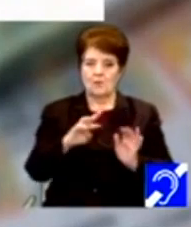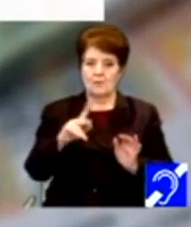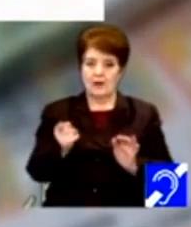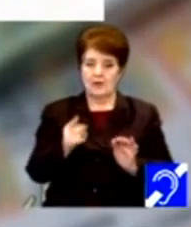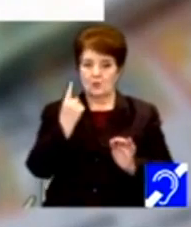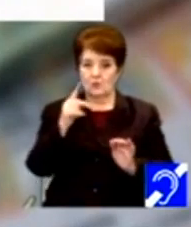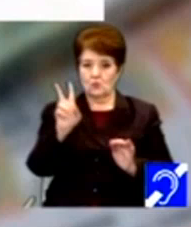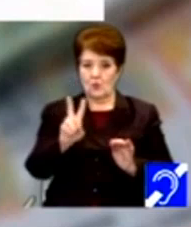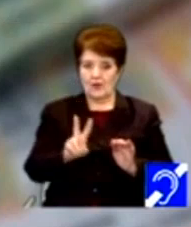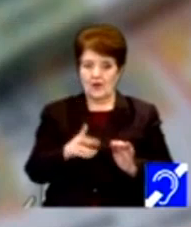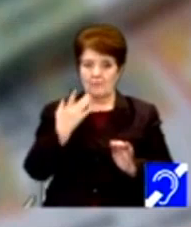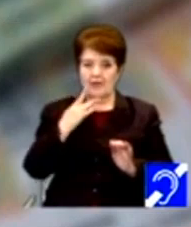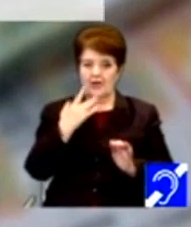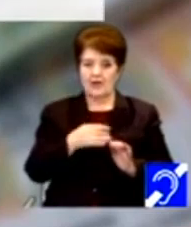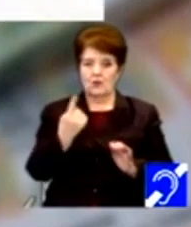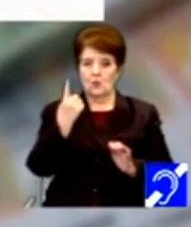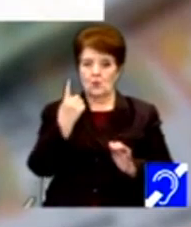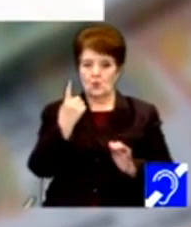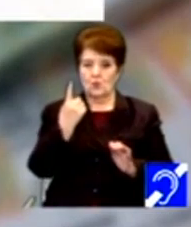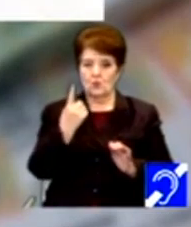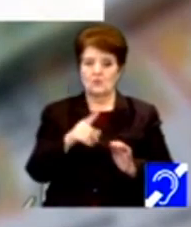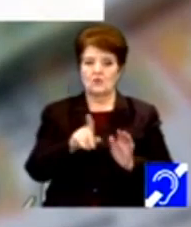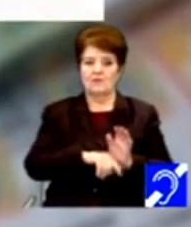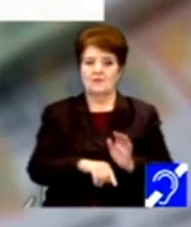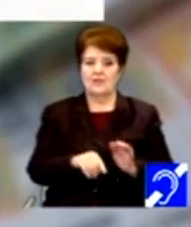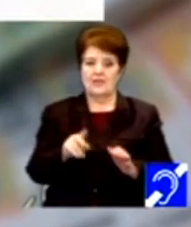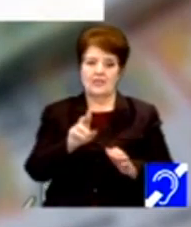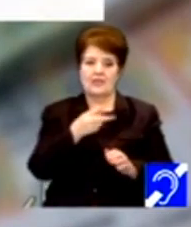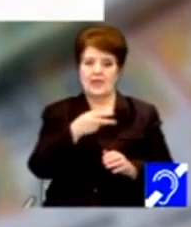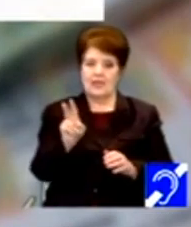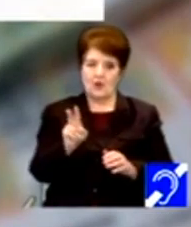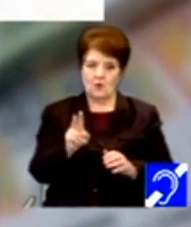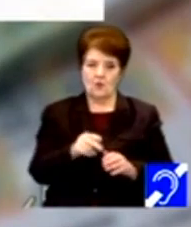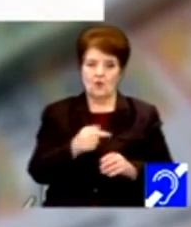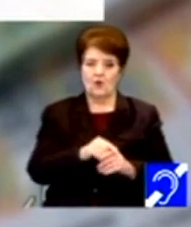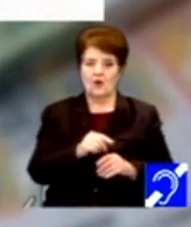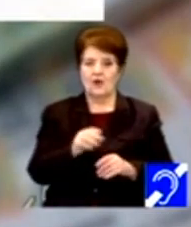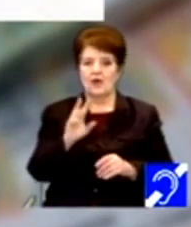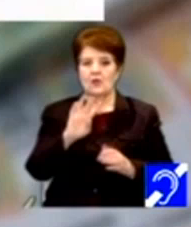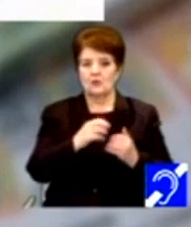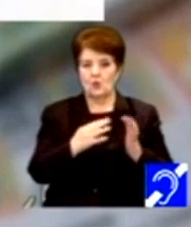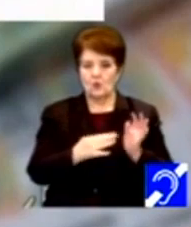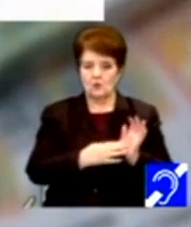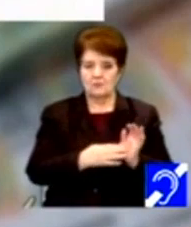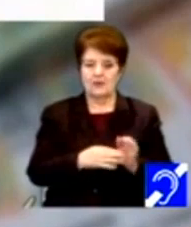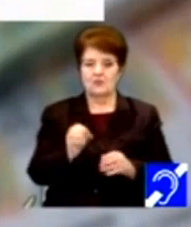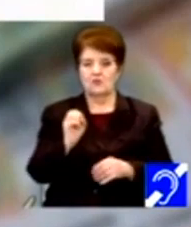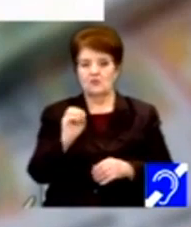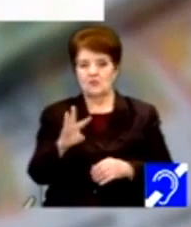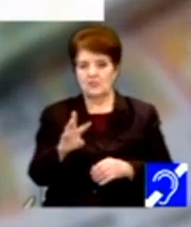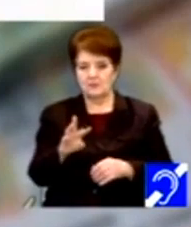17,29 lei pentru un dolar american. Cu un ban se vor ieftini moneda europeană și leul românesc. Astfel, un euro va fi cotat la